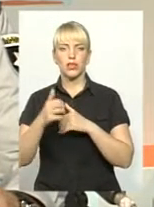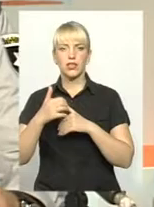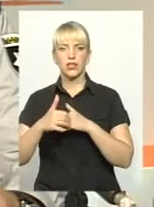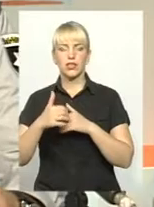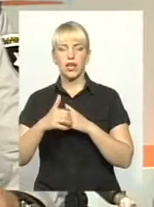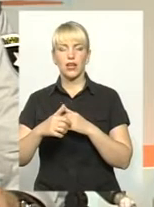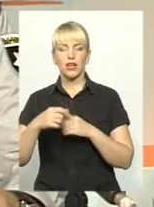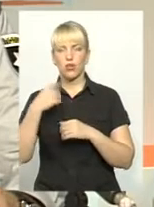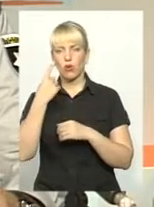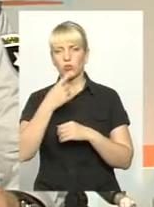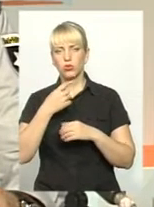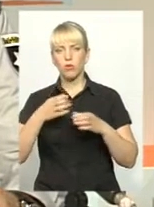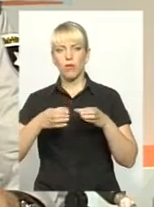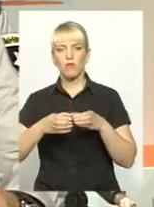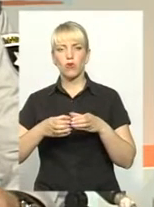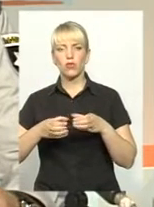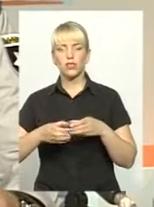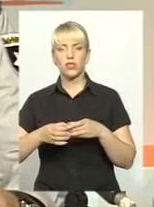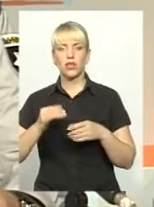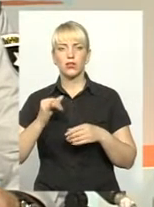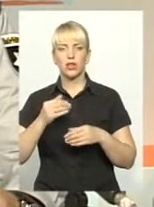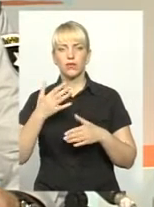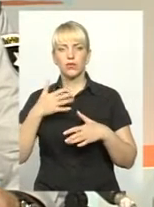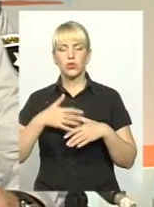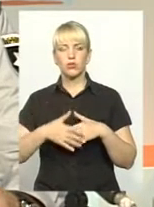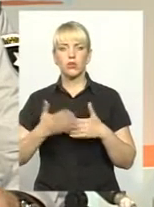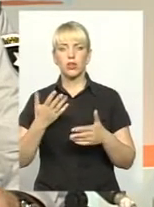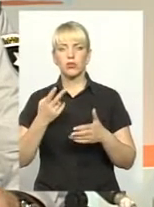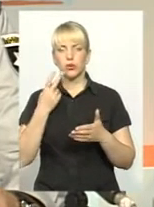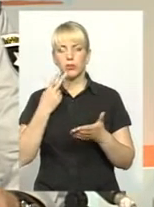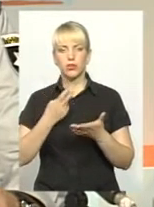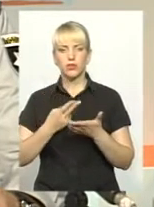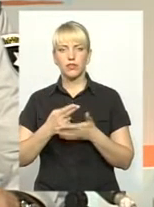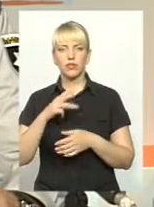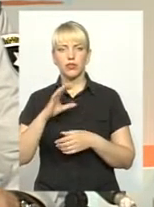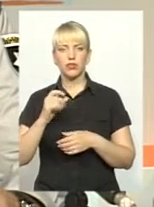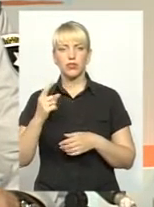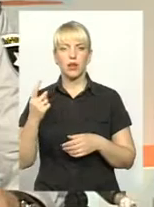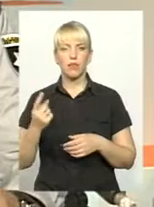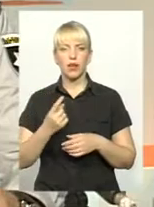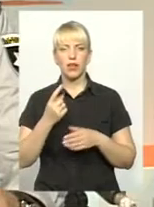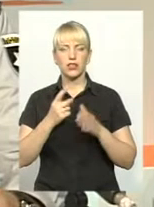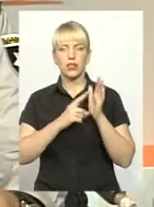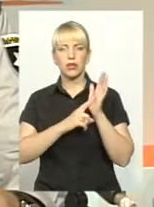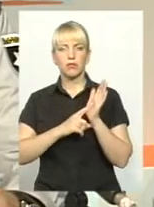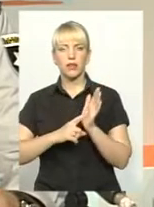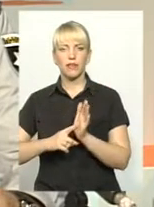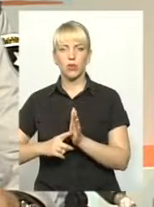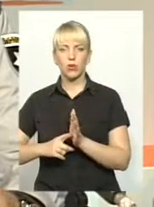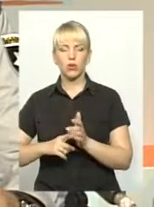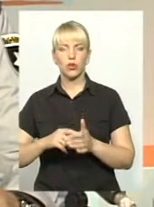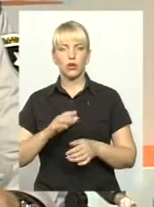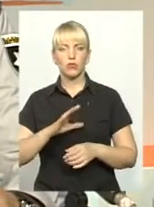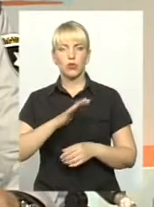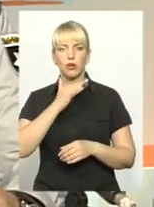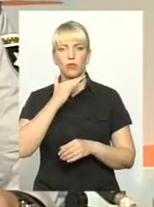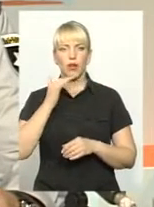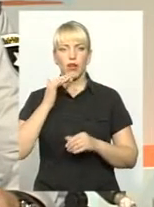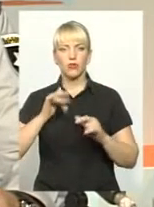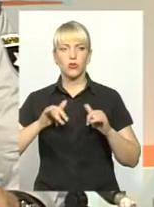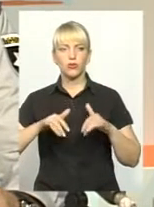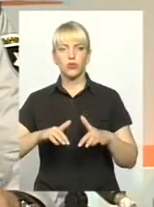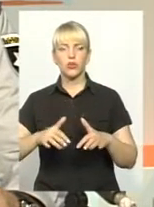зрозуміло, що сьогодні, якщо провести хронологію, то за перших півроку дуже багато було насичених подій для